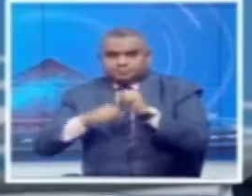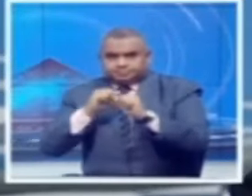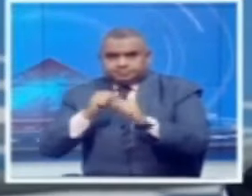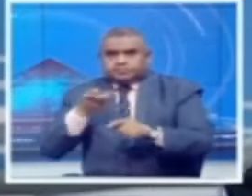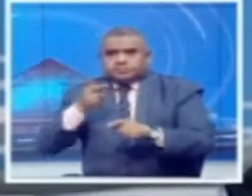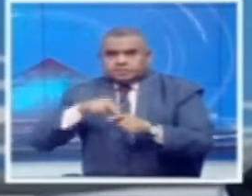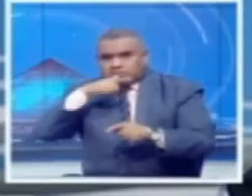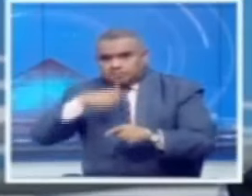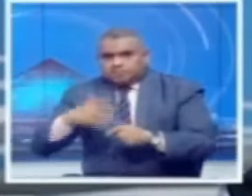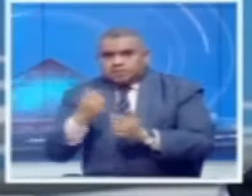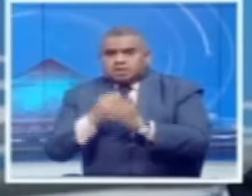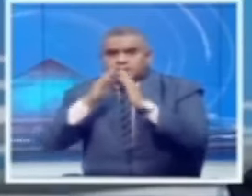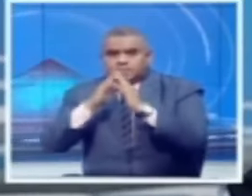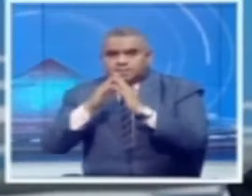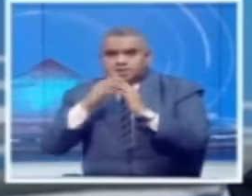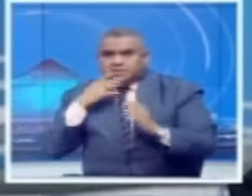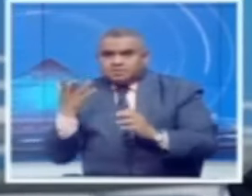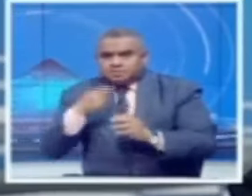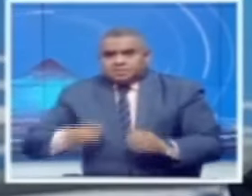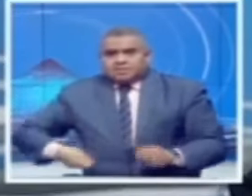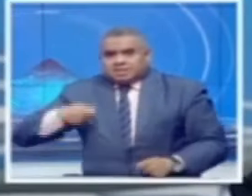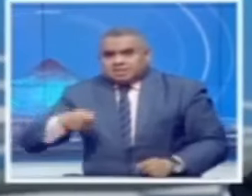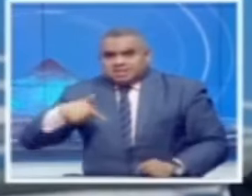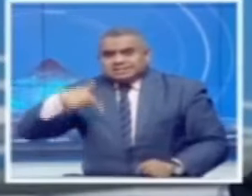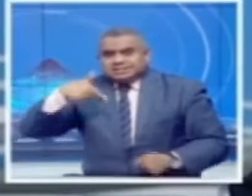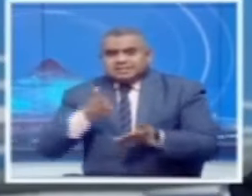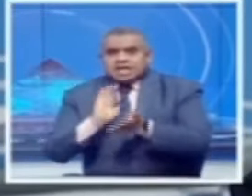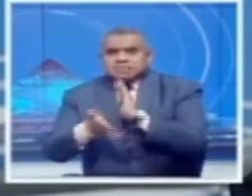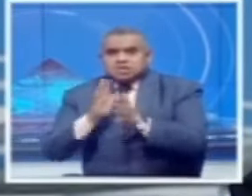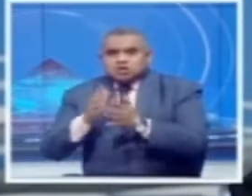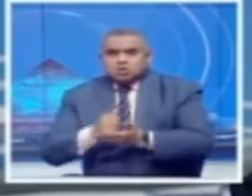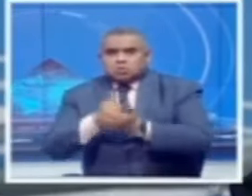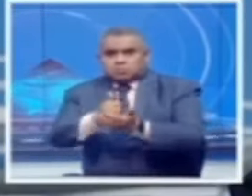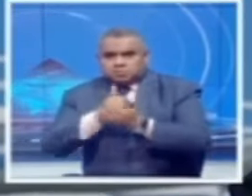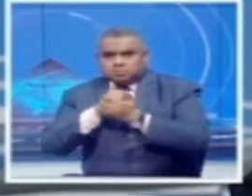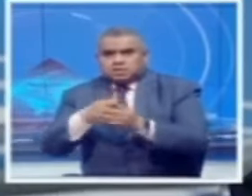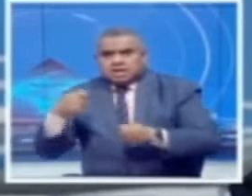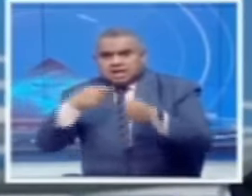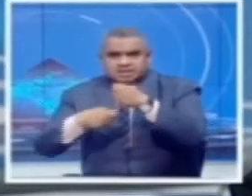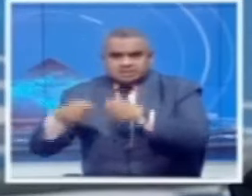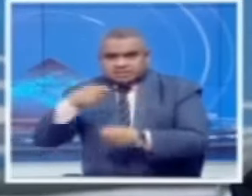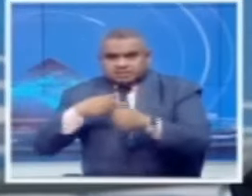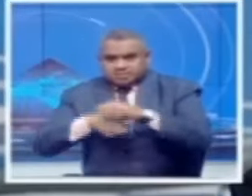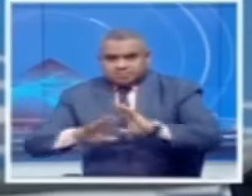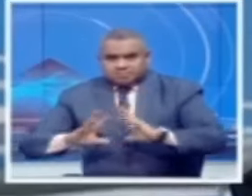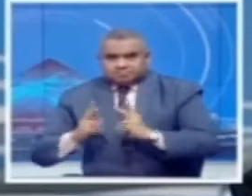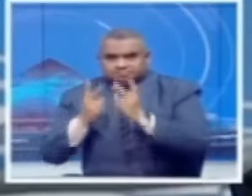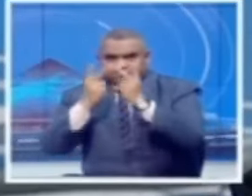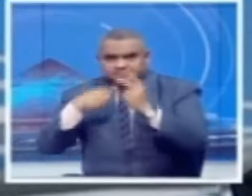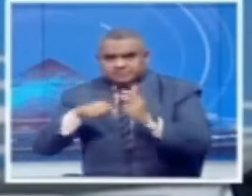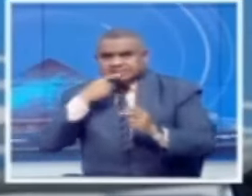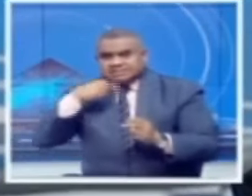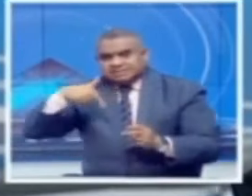هذه الجهود. كما أشارت إلى أن مصر أنفقت 6 تريليونات من الجنيهات استثمارات في البنية التحتية